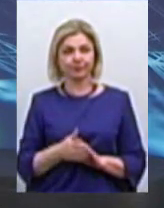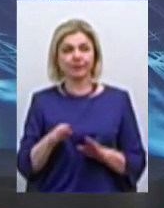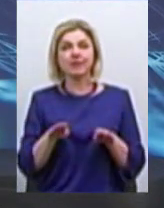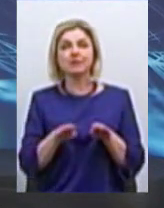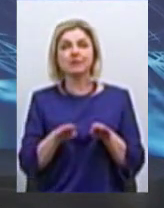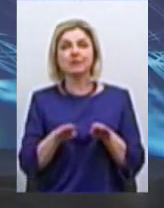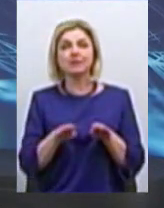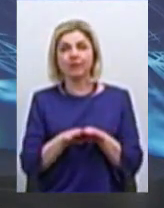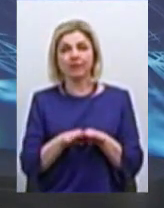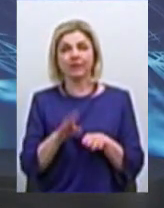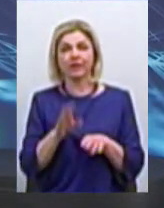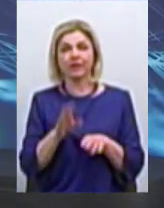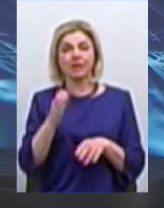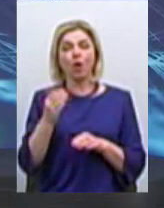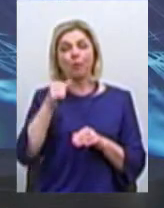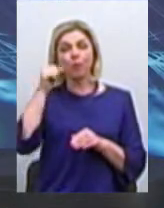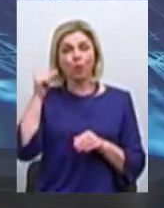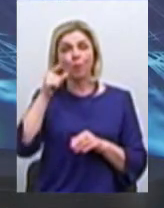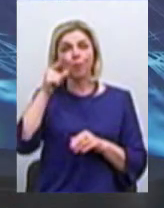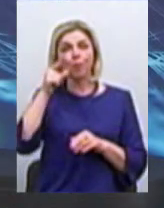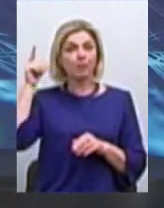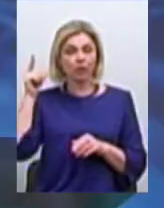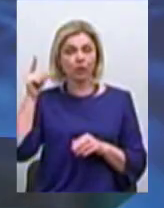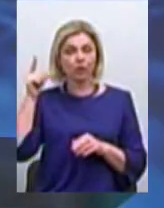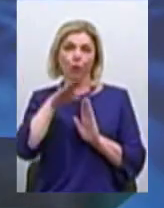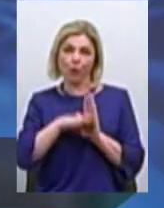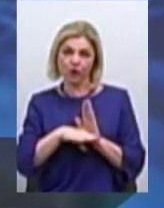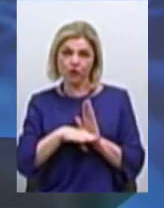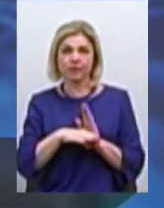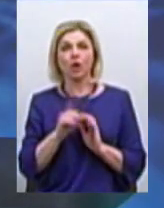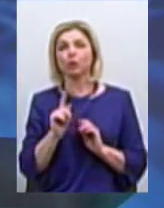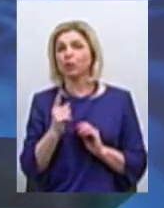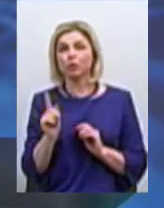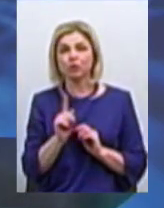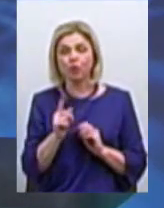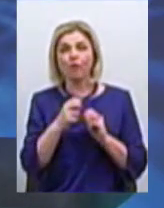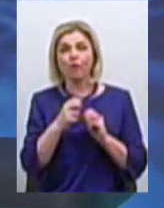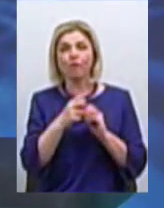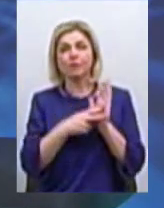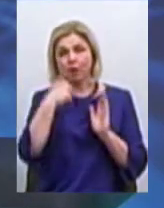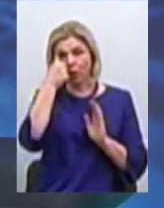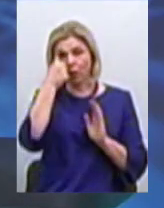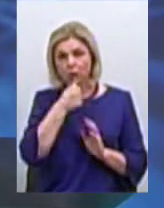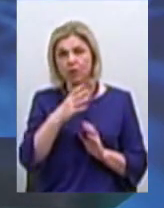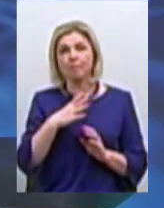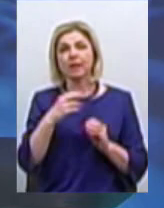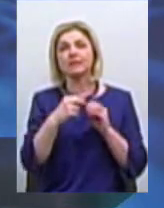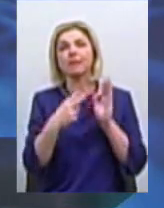порівняні з позаминулим роком погіршилась, тому що у 2018 році було